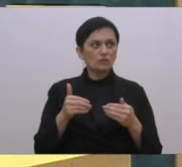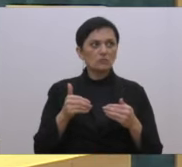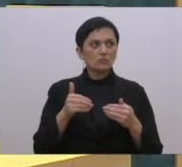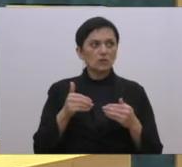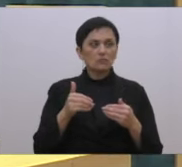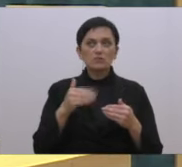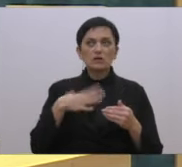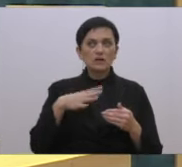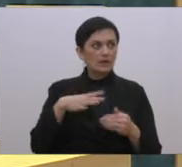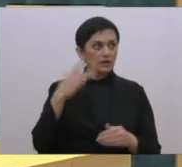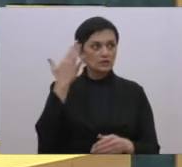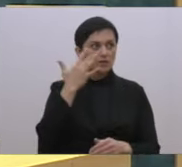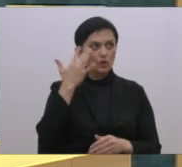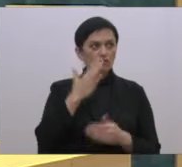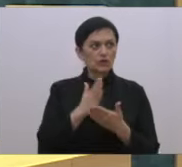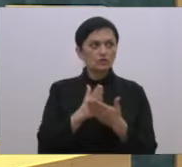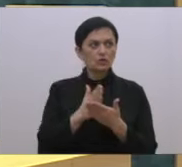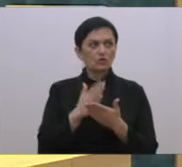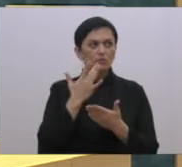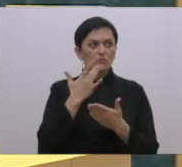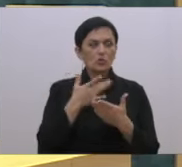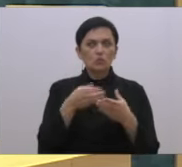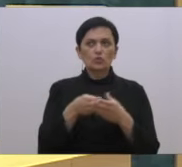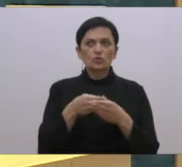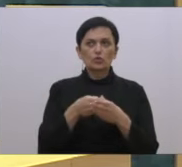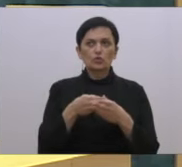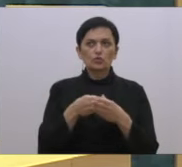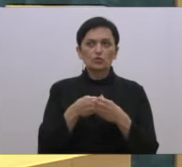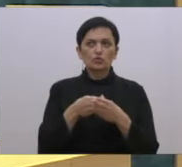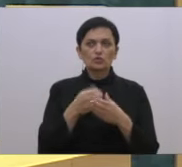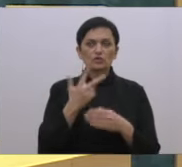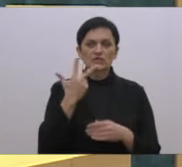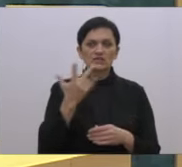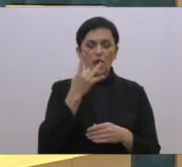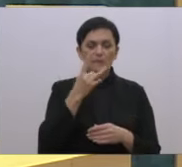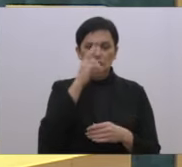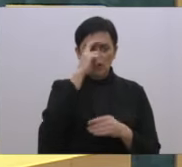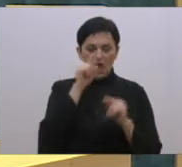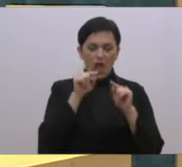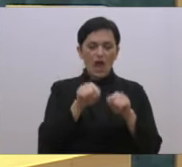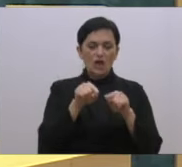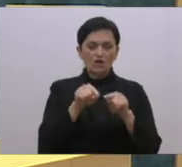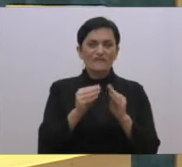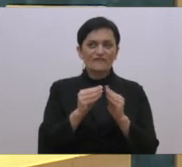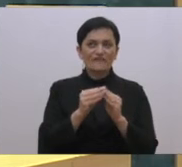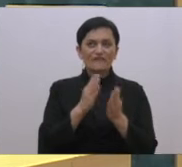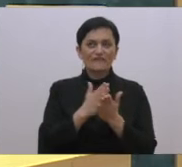ქართული ერთობა არის ის პოლიტიკური გუნდი, რომელიც სამგზის უკვე ხელისუფლებაშია,